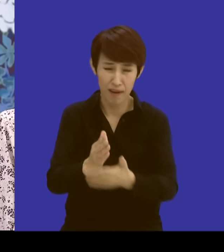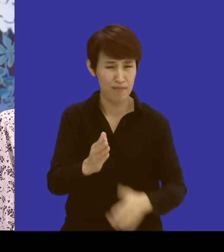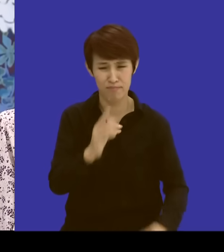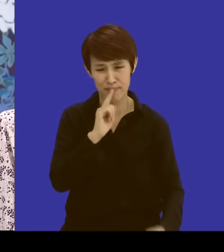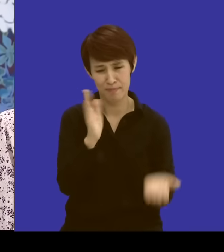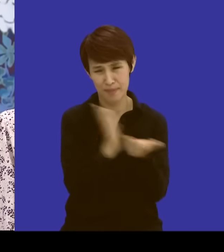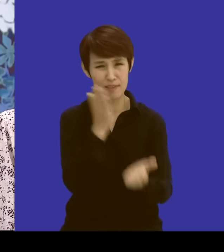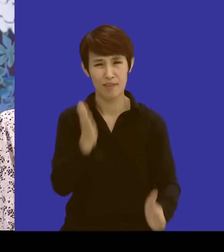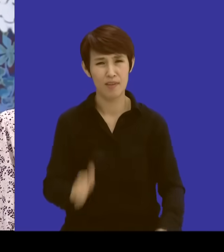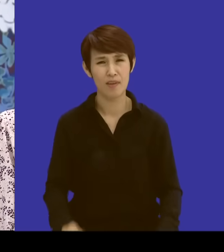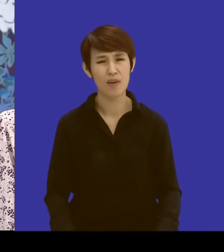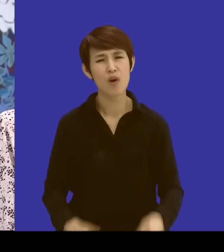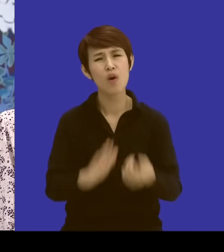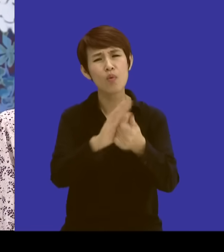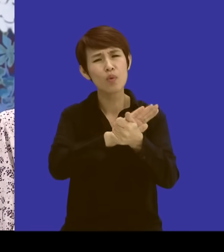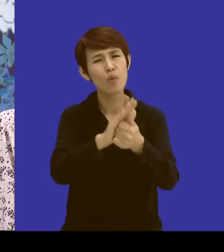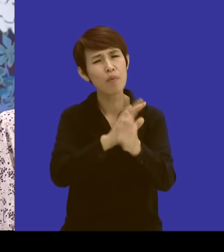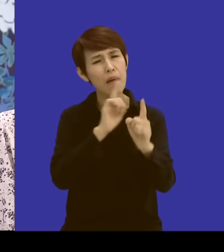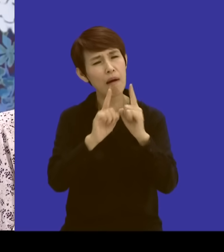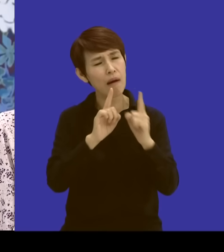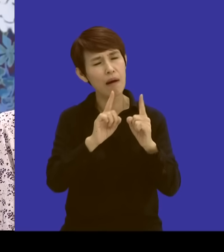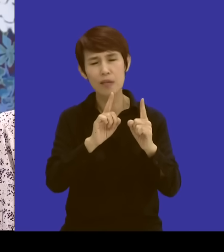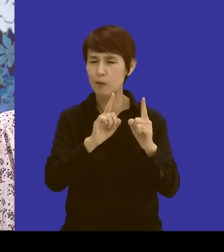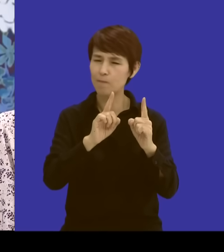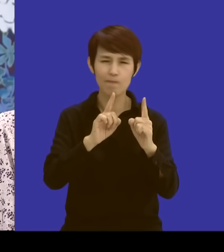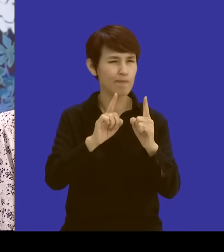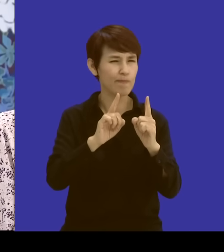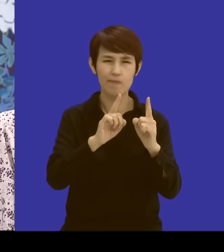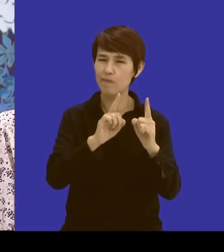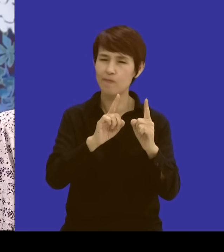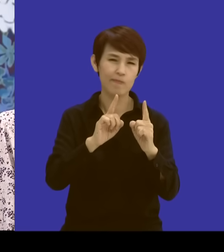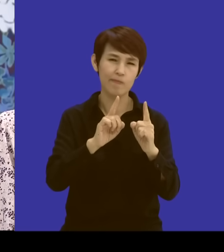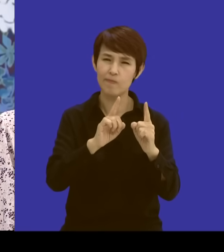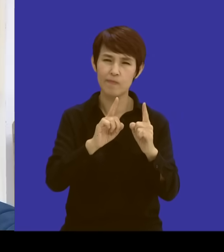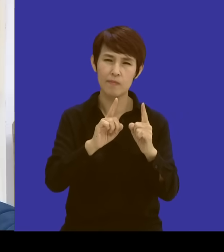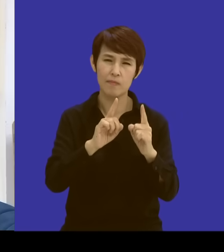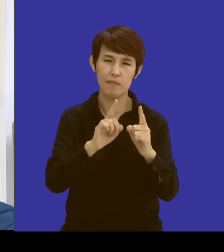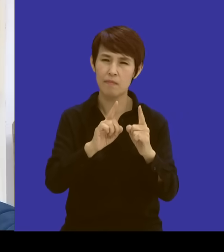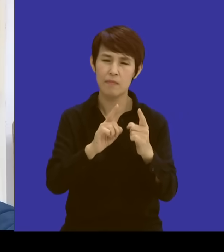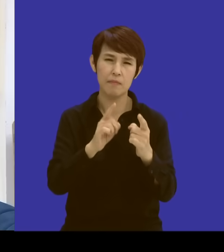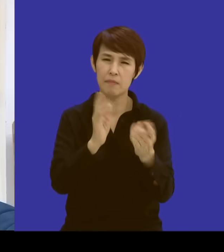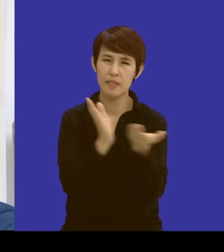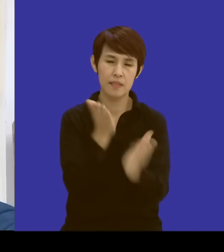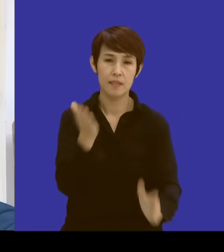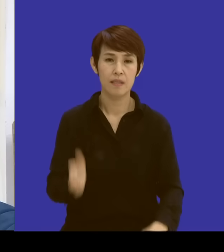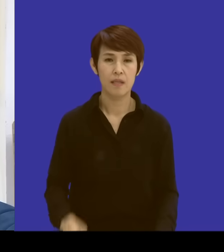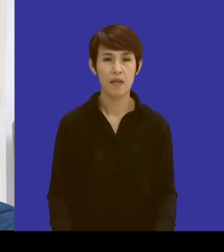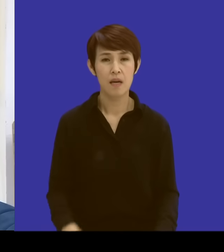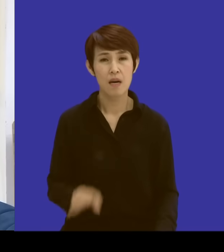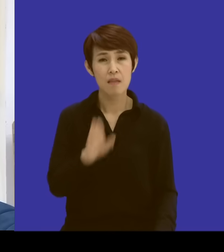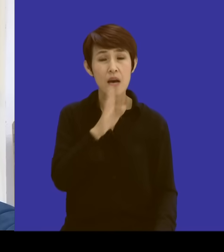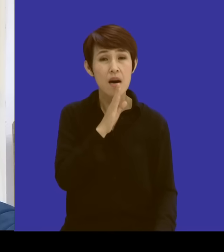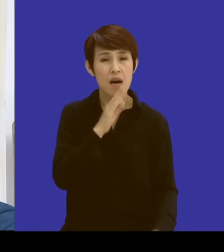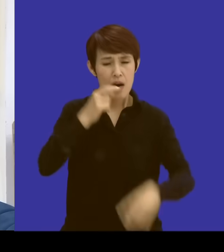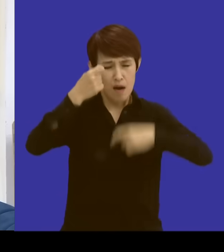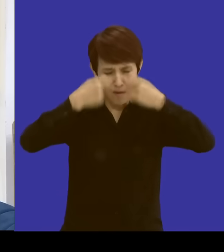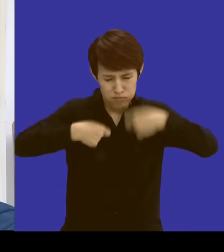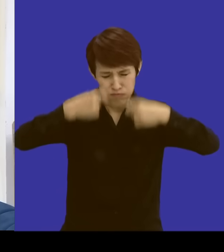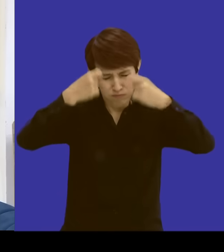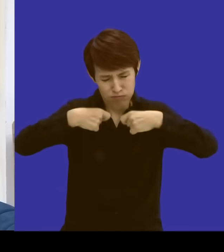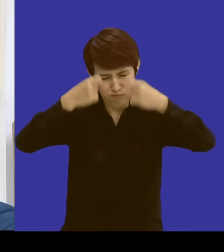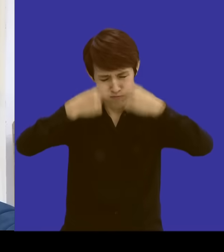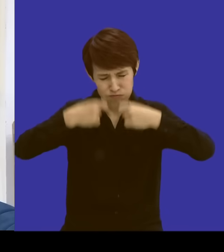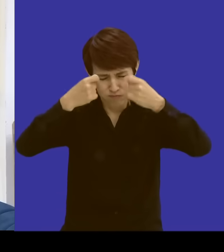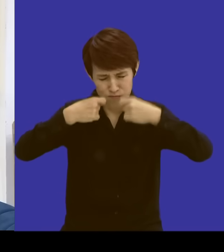그런 위로의 말들이 조금은 표현이 조금 아쉽지 않았나. 사실 그때 제가 많이 울고 아버지